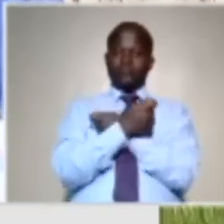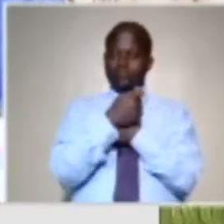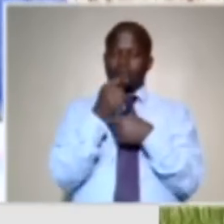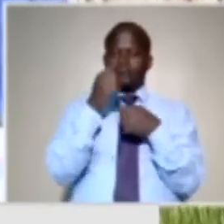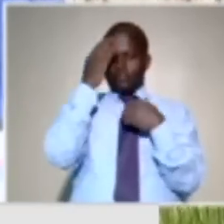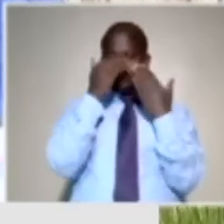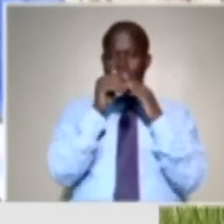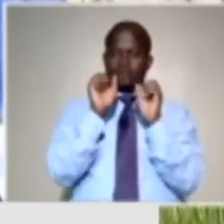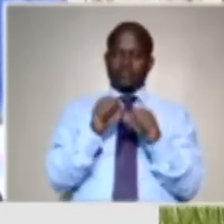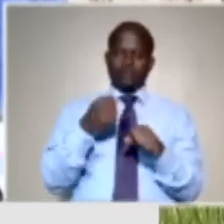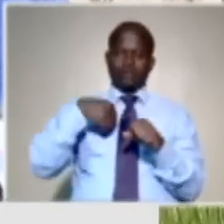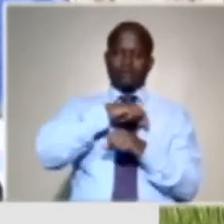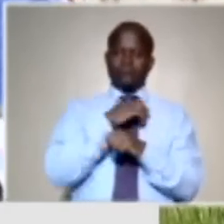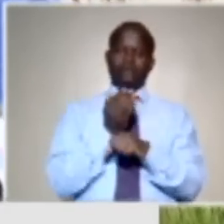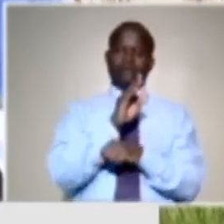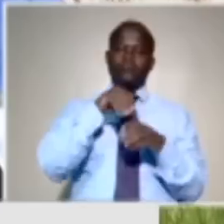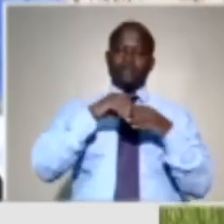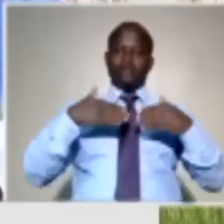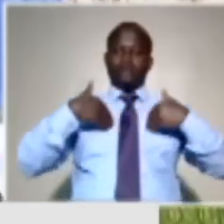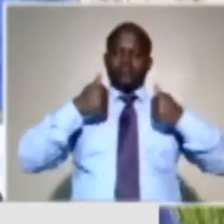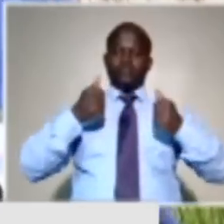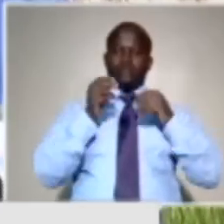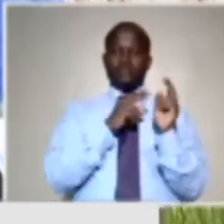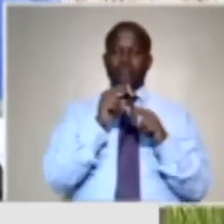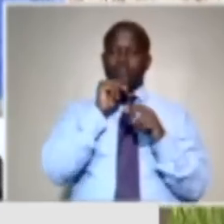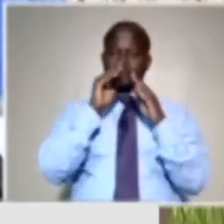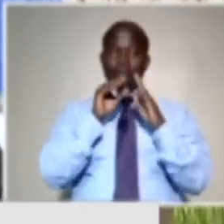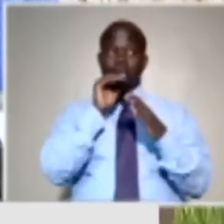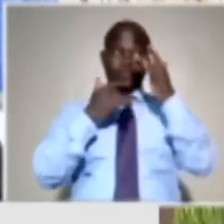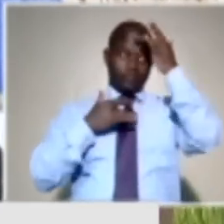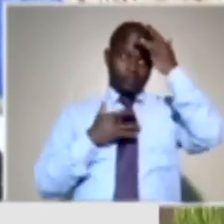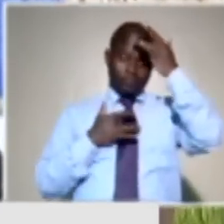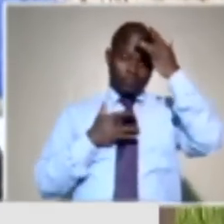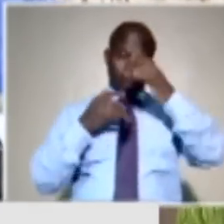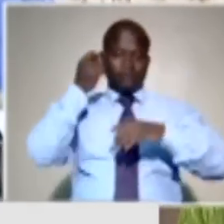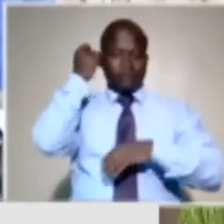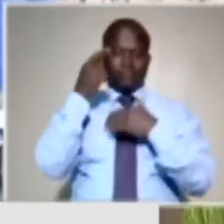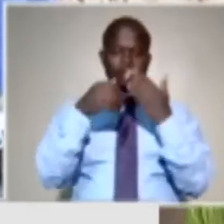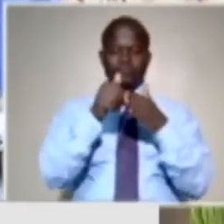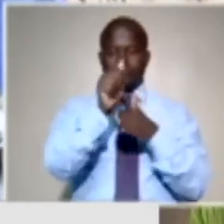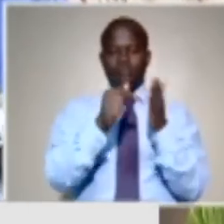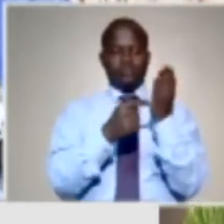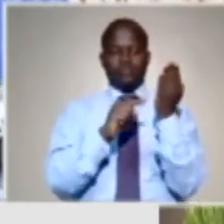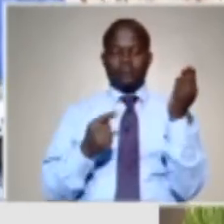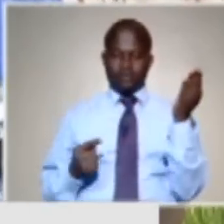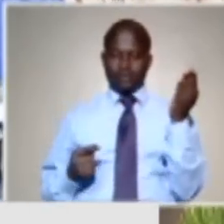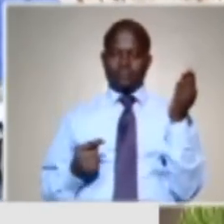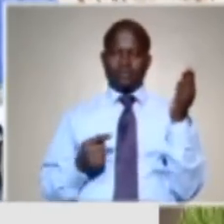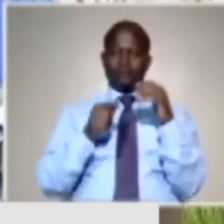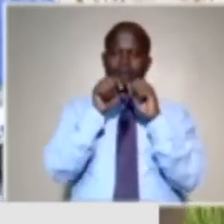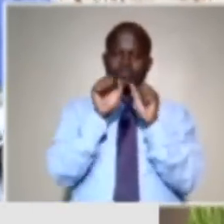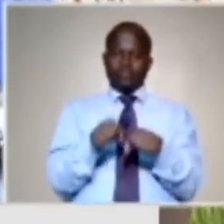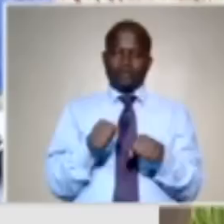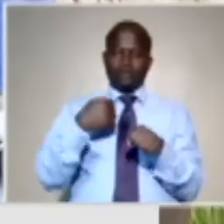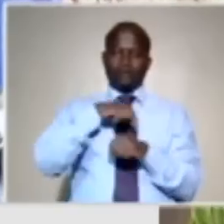kugira ngo usubire muri bwa buzima busanzwe bw'umuntu utarwaye nuko ngo rero ryo koranabuhanga ushobora